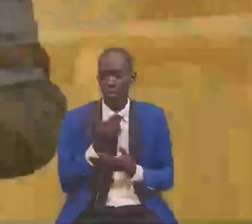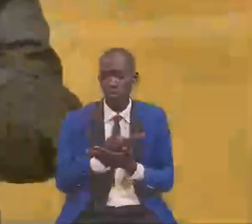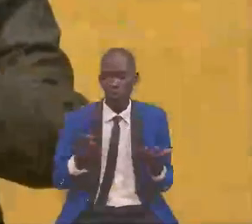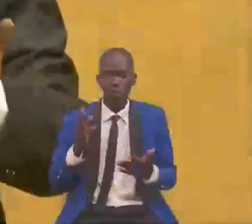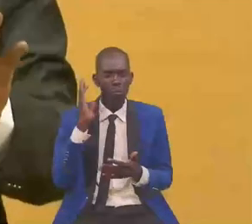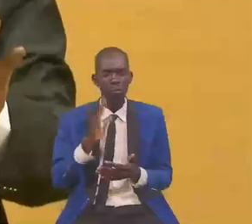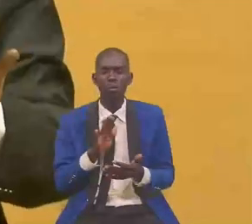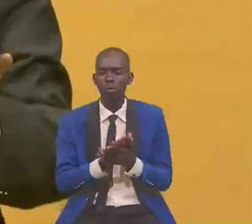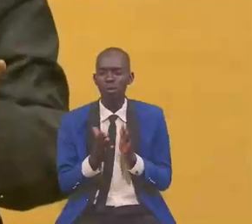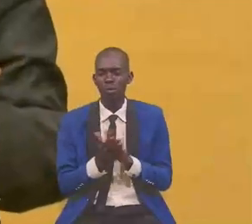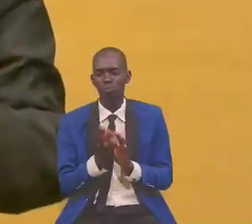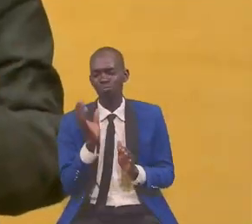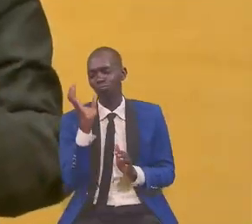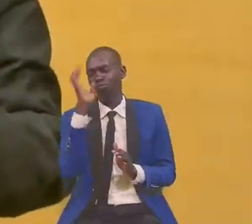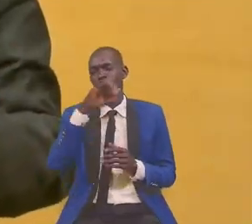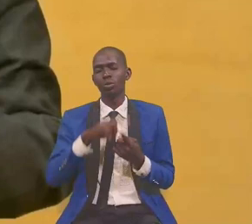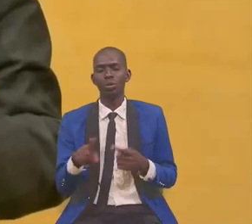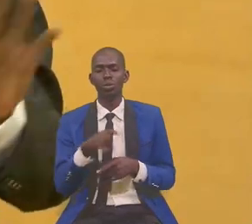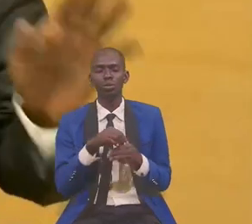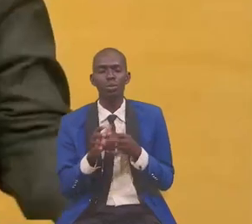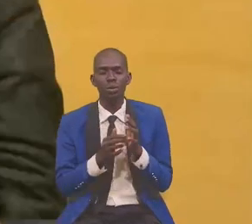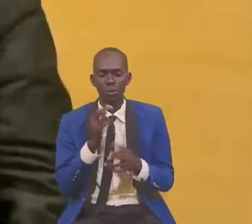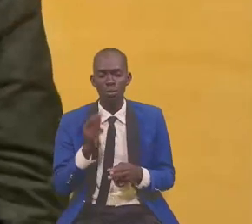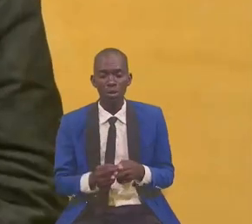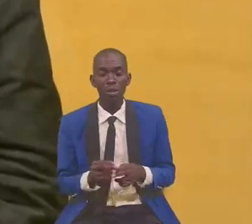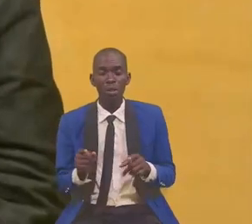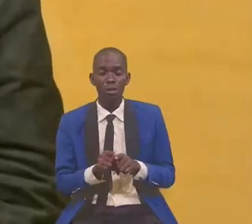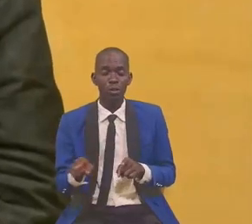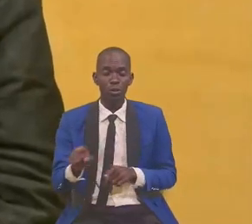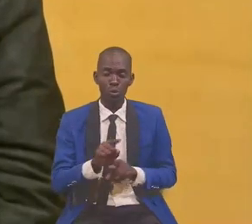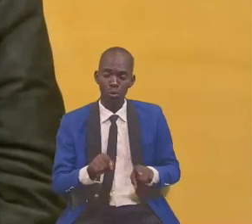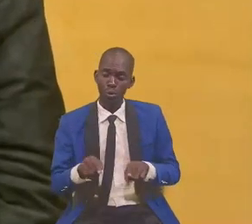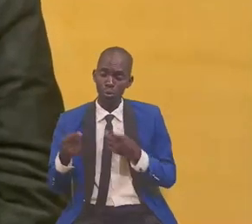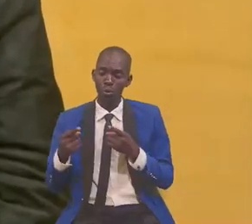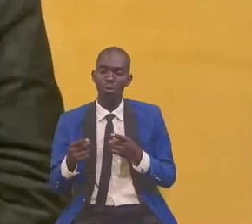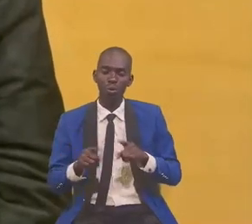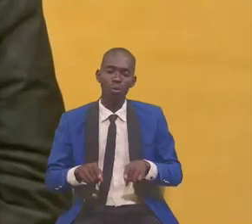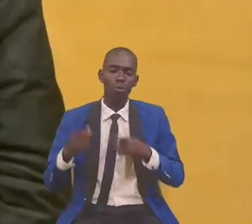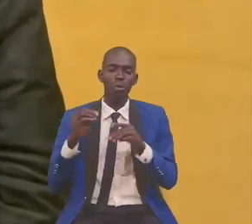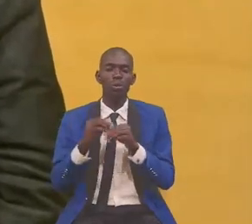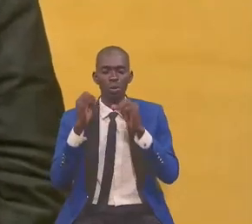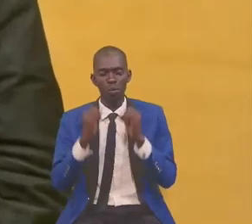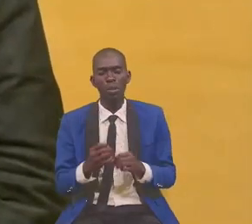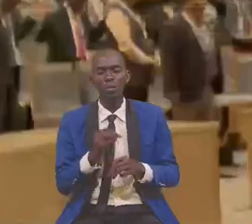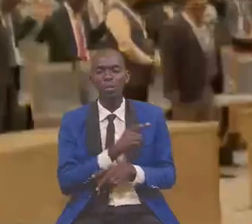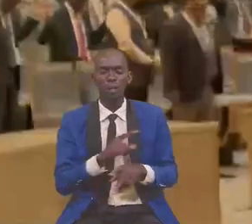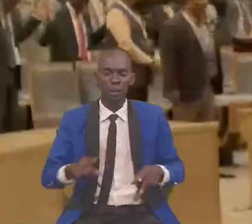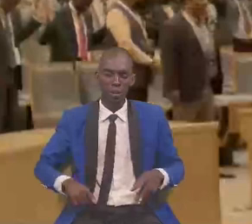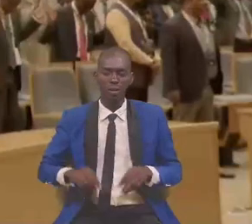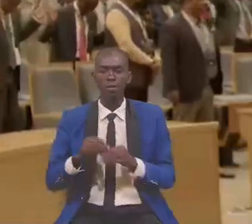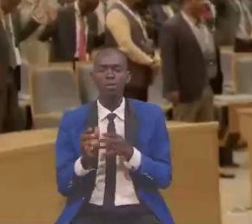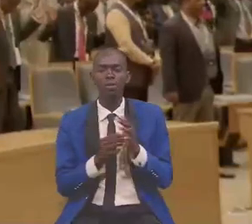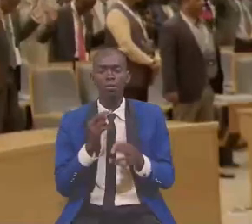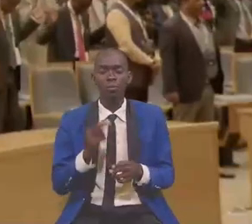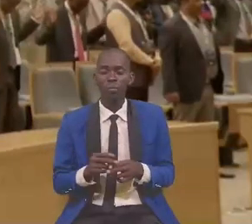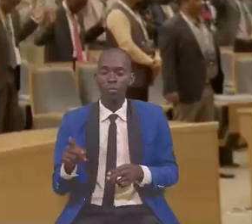Que l'échec soit étrange pour vous. Comme vous allez aller dans la puissance du Seigneur. Vous